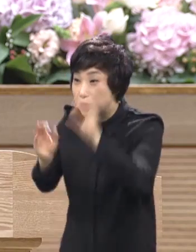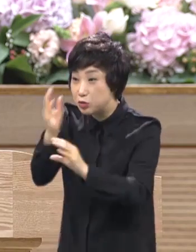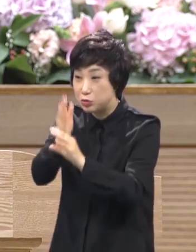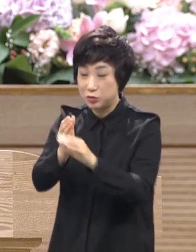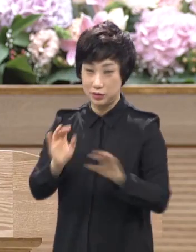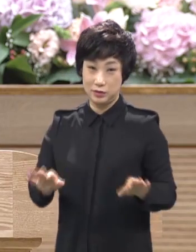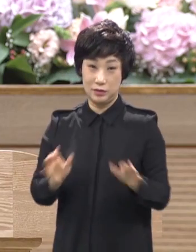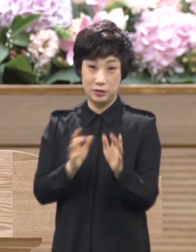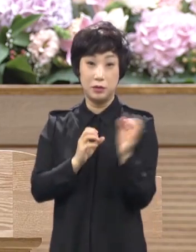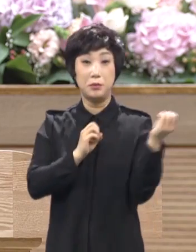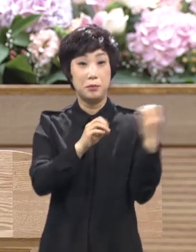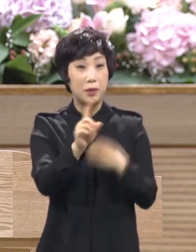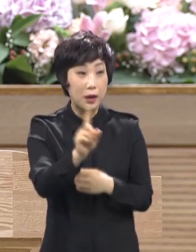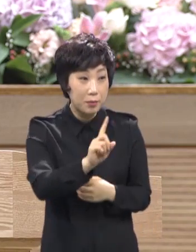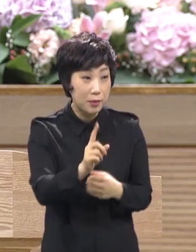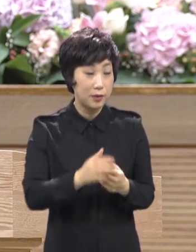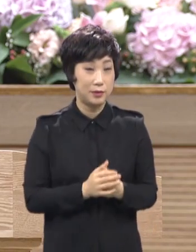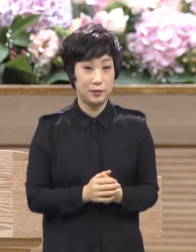예수께서 말씀하시기를